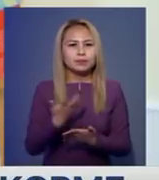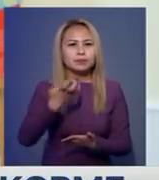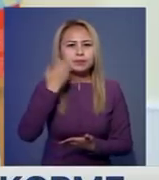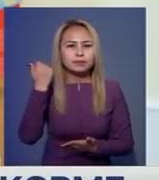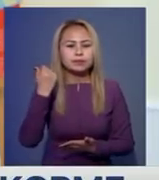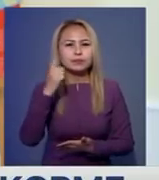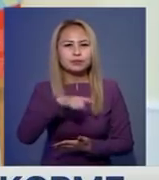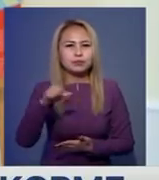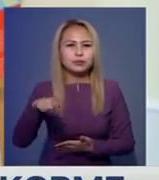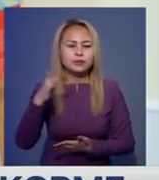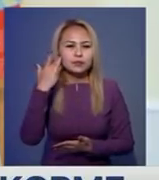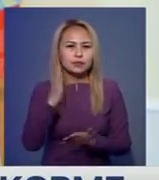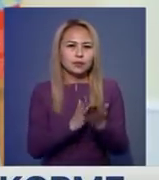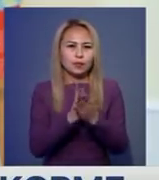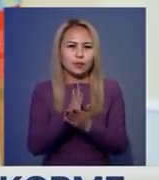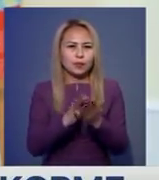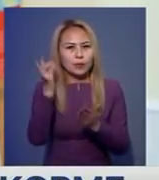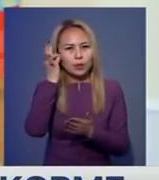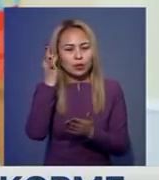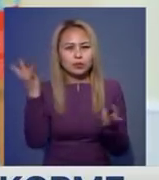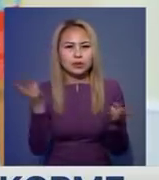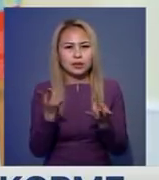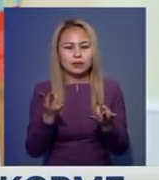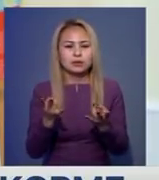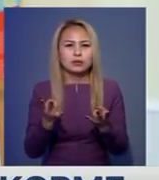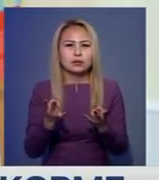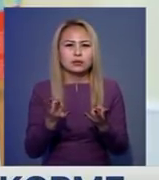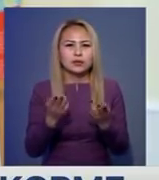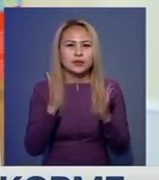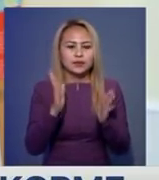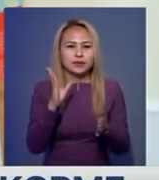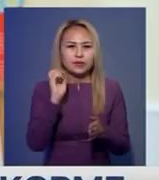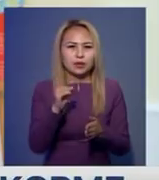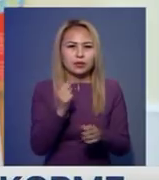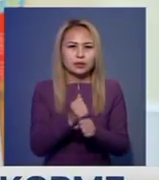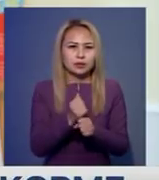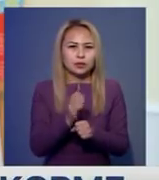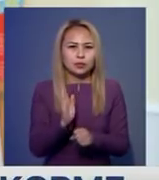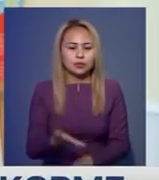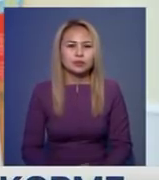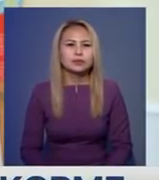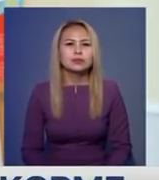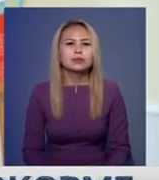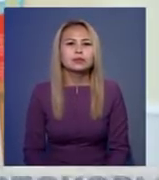арқасында өмір бақи біздің жадымызда қалуымыз керек. Олар мәңгі жасайды деп өзім